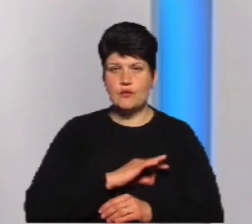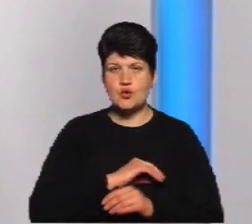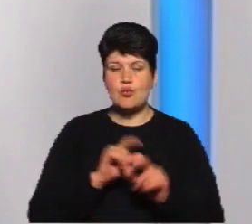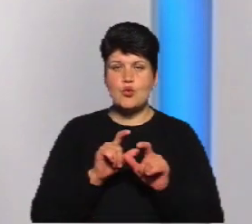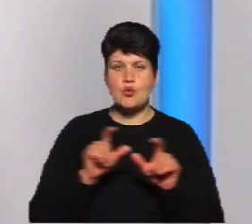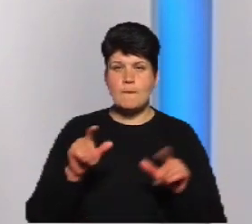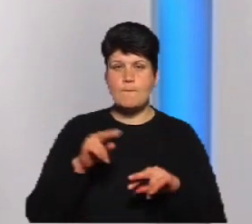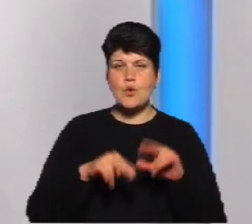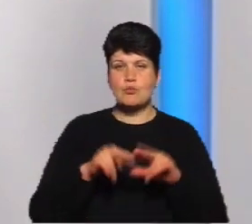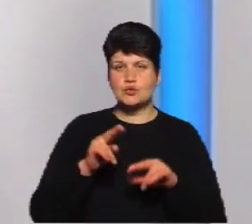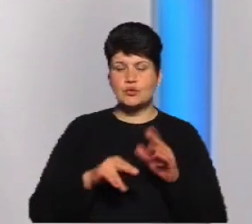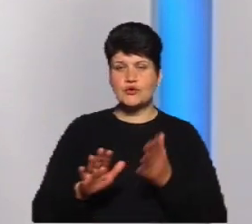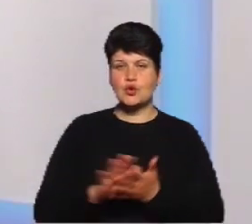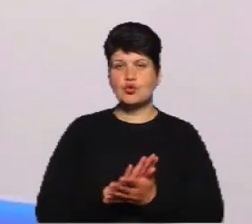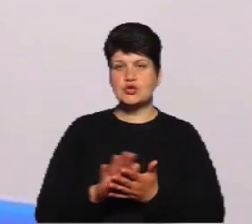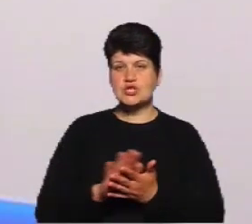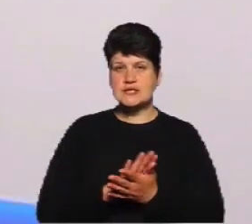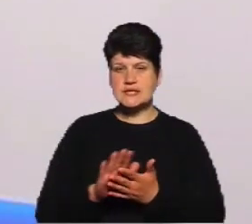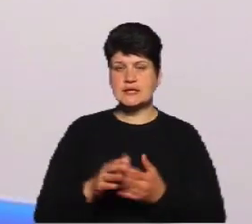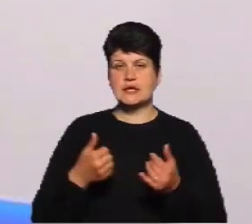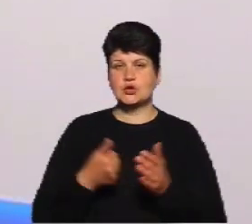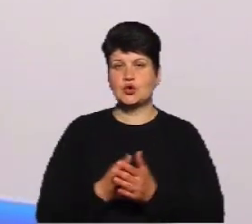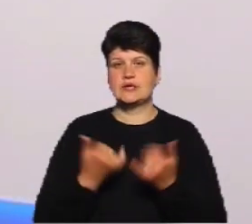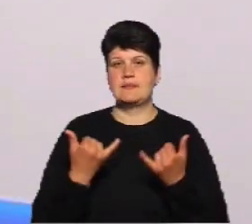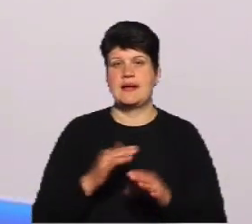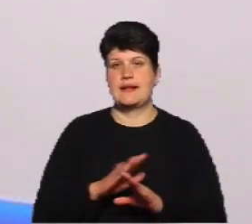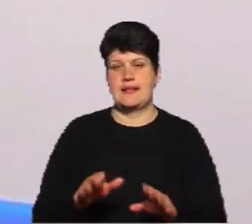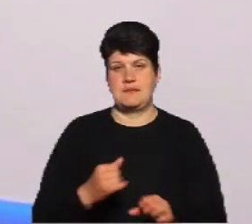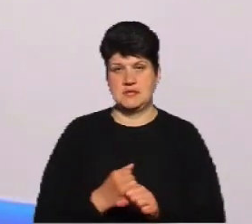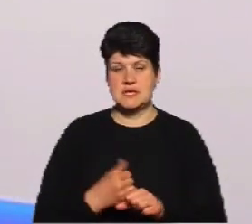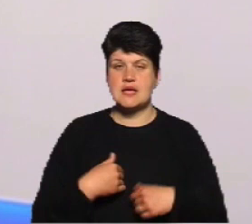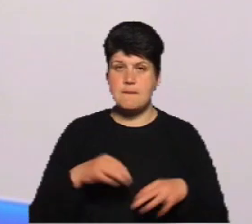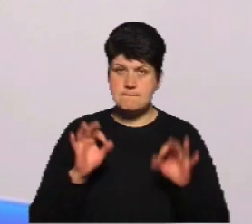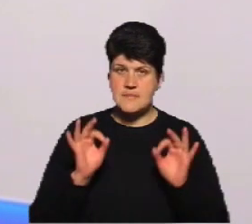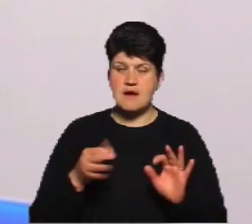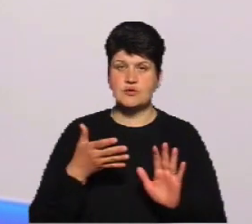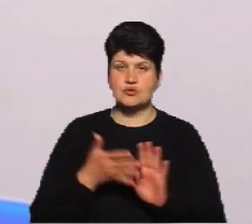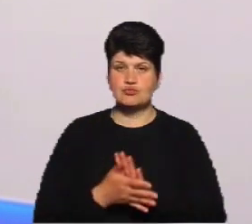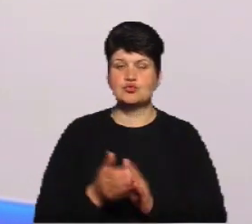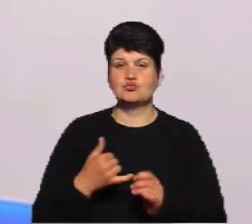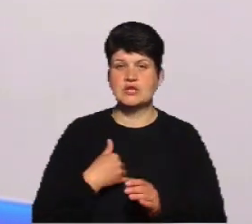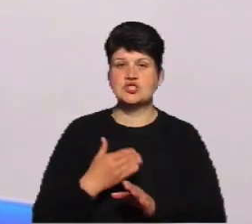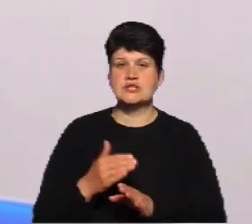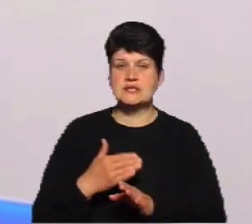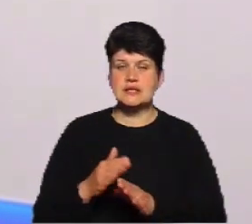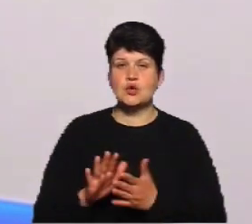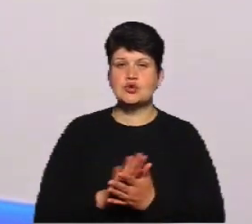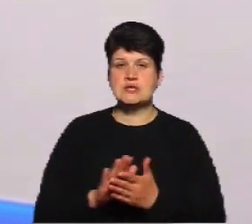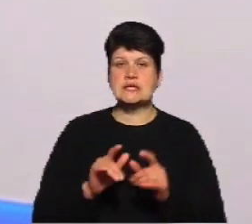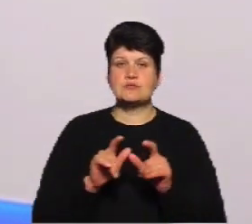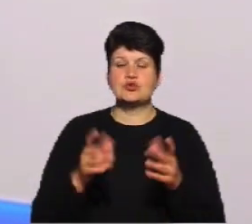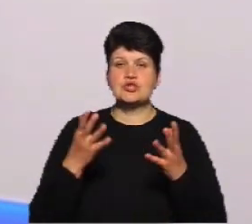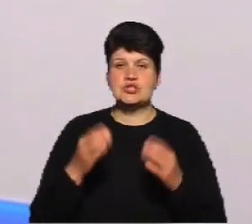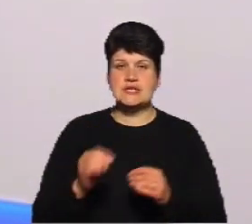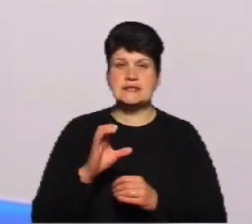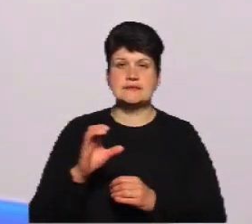побудовані очисні, які дотепер не працюють. Тобто я правильно розумію, що в нас частина очисних споруд ще з Радянського Союзу,